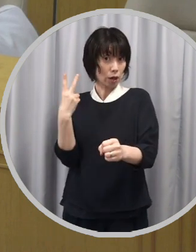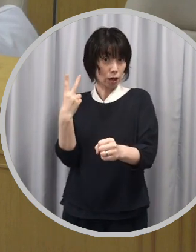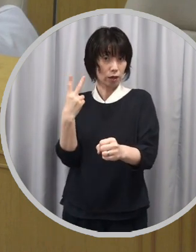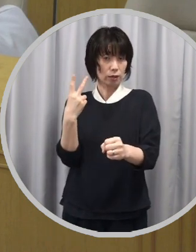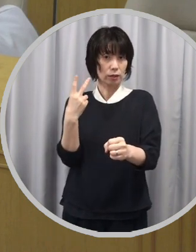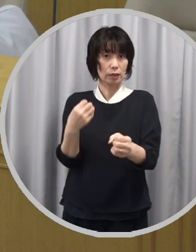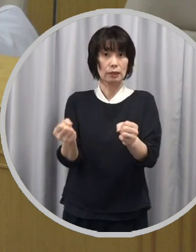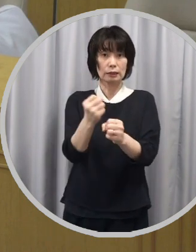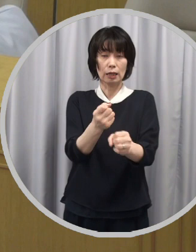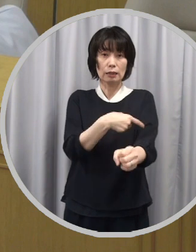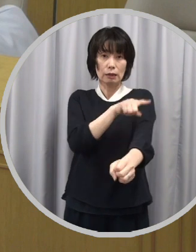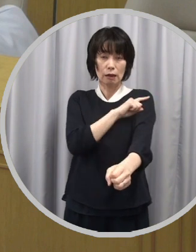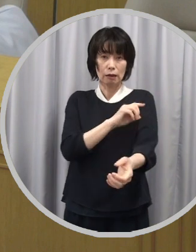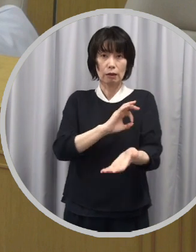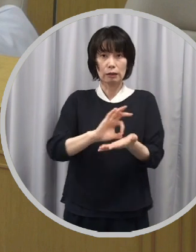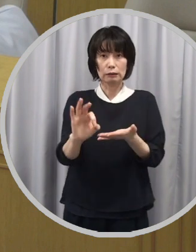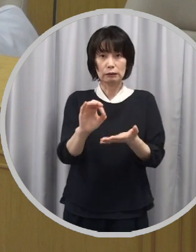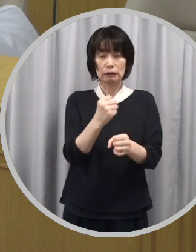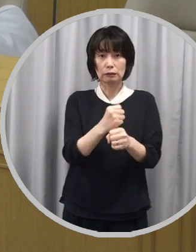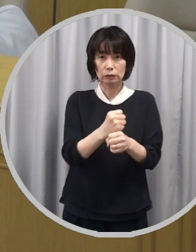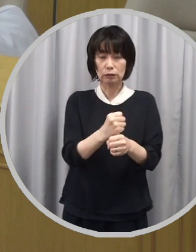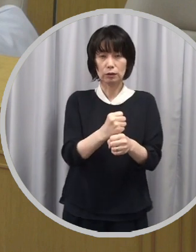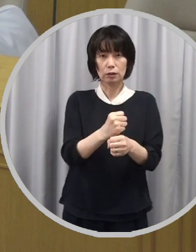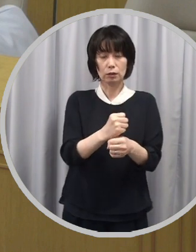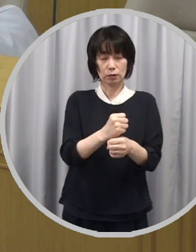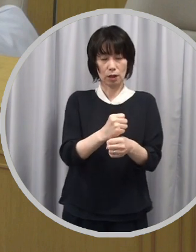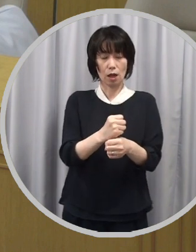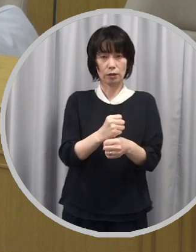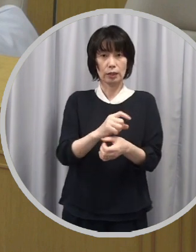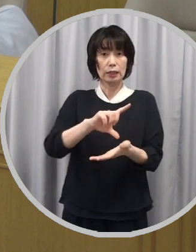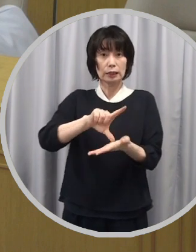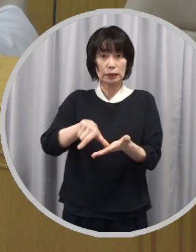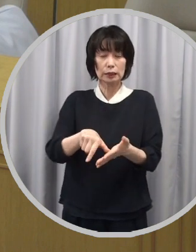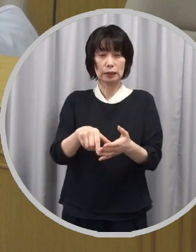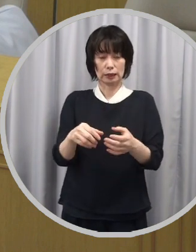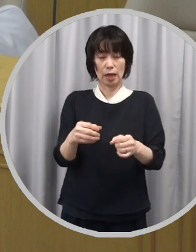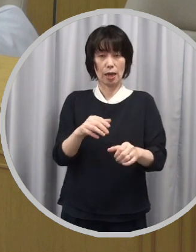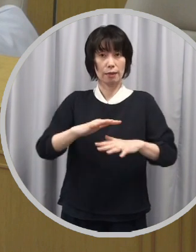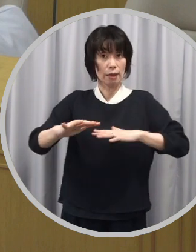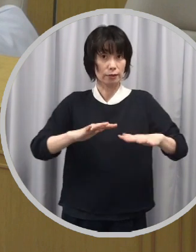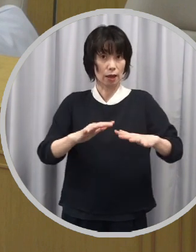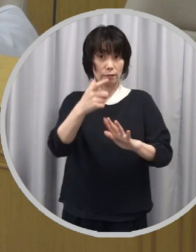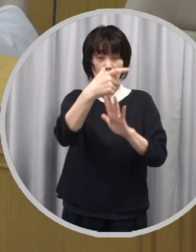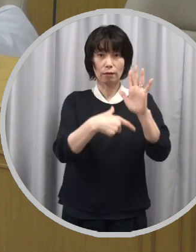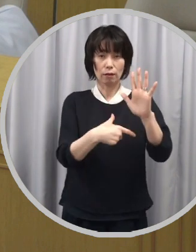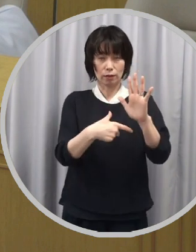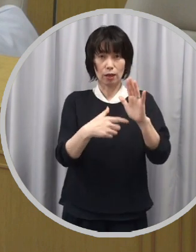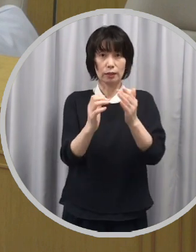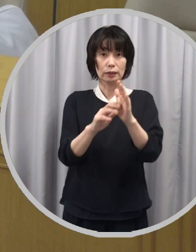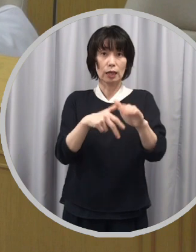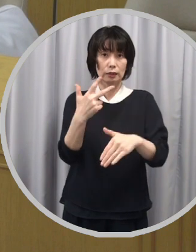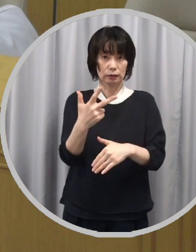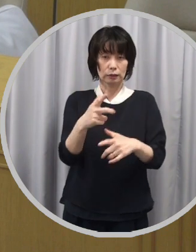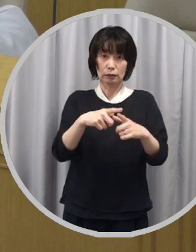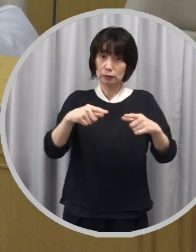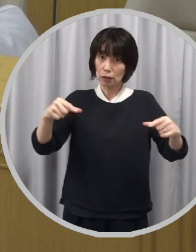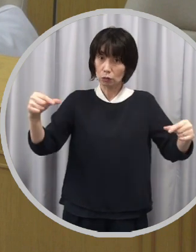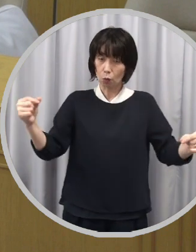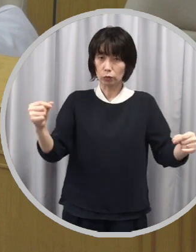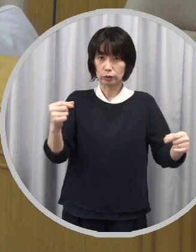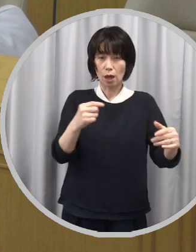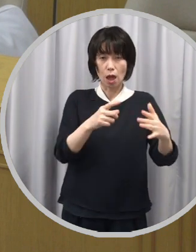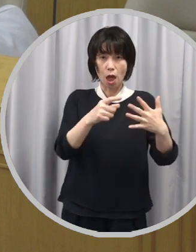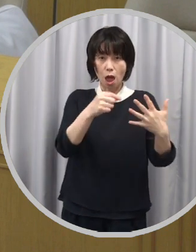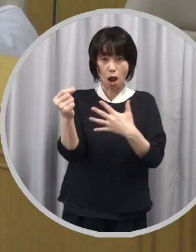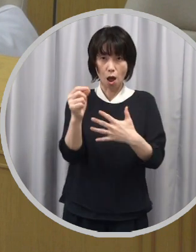再エネの地産地活、脱炭素で地域をデザインのタイトルで石狩市が全国で26箇